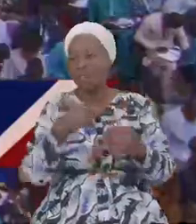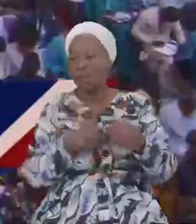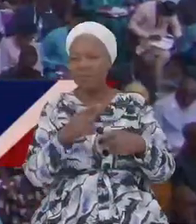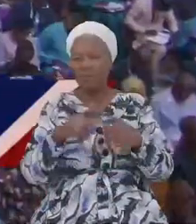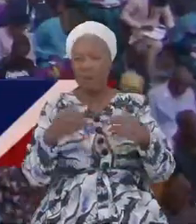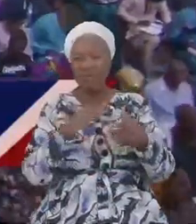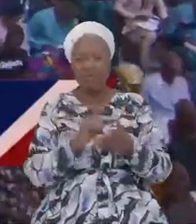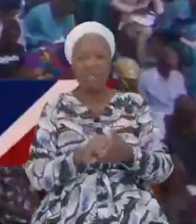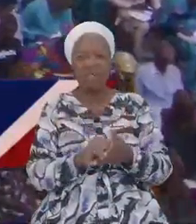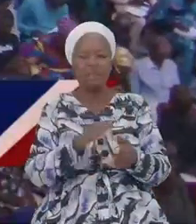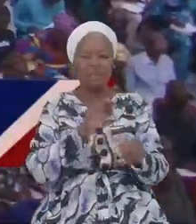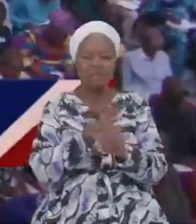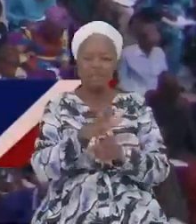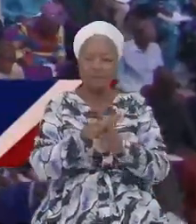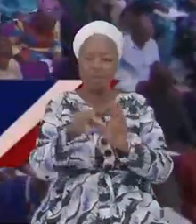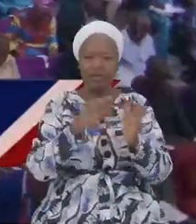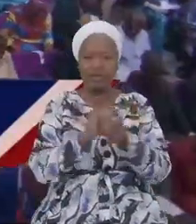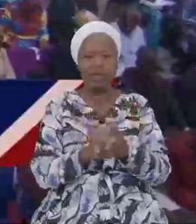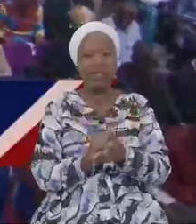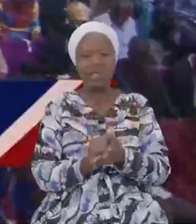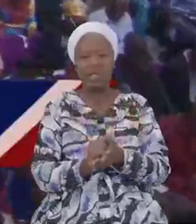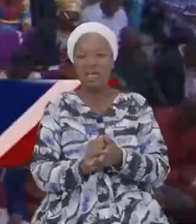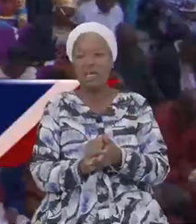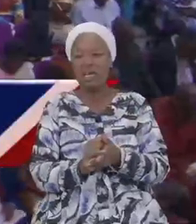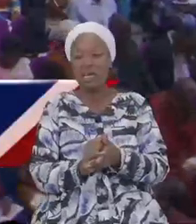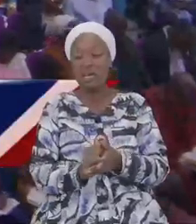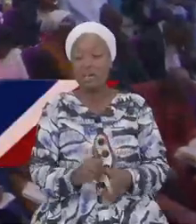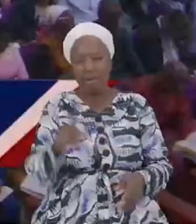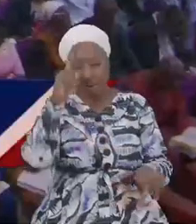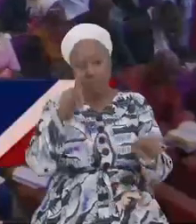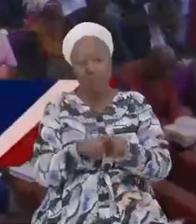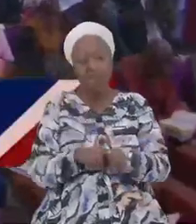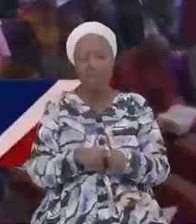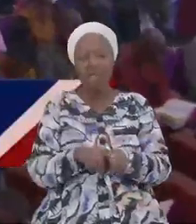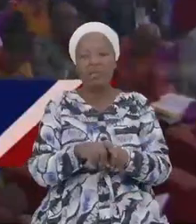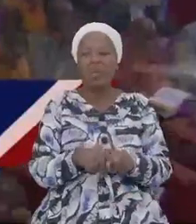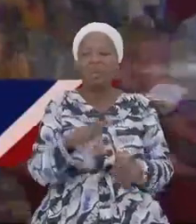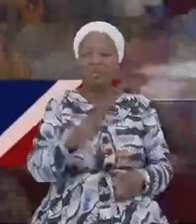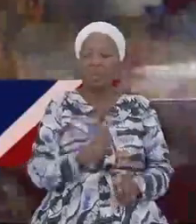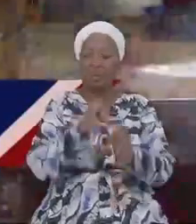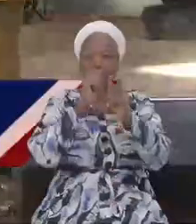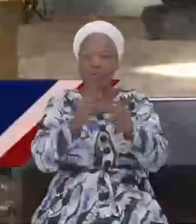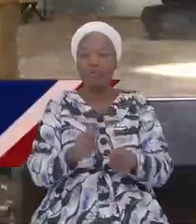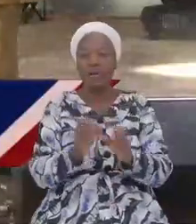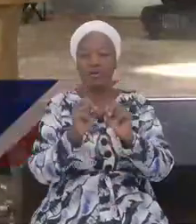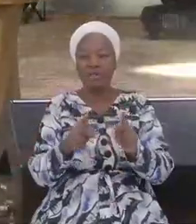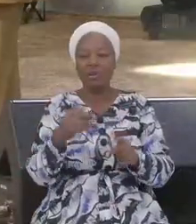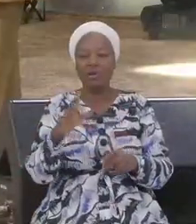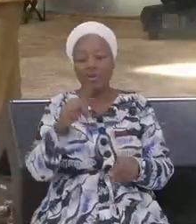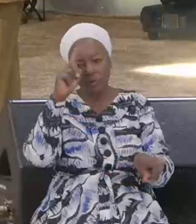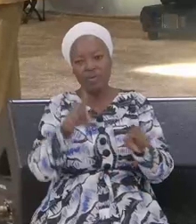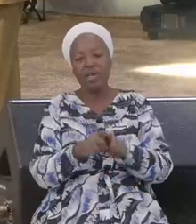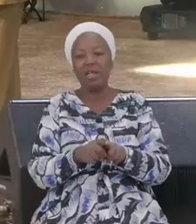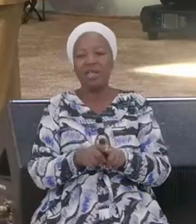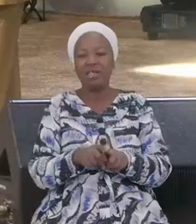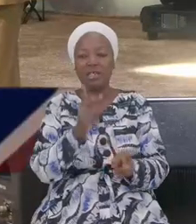d'avoir l'accomplissement. L'accomplissement, le privilège conféré des croyants qui gardent l'alliance. Troisième point, c'est